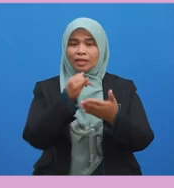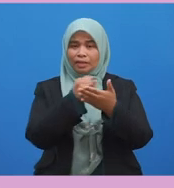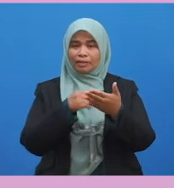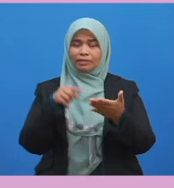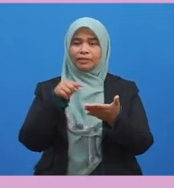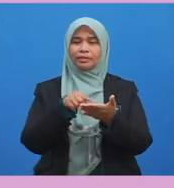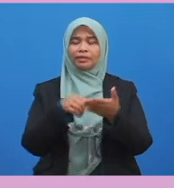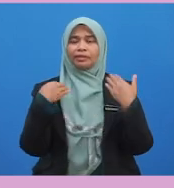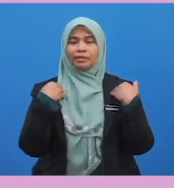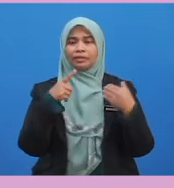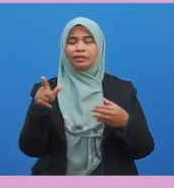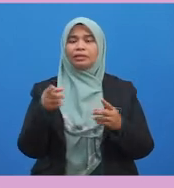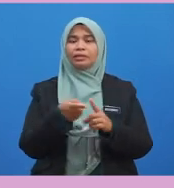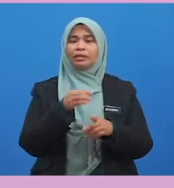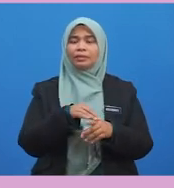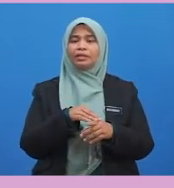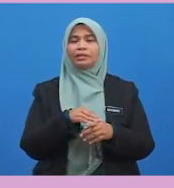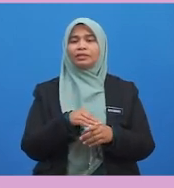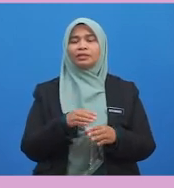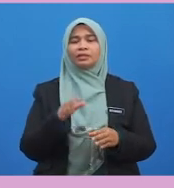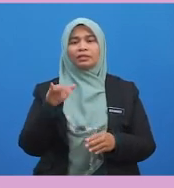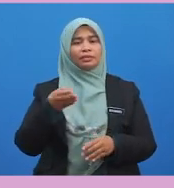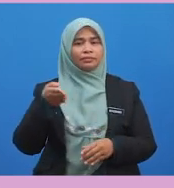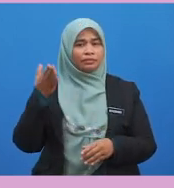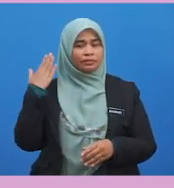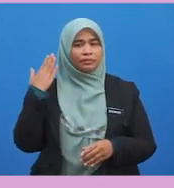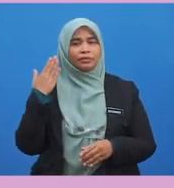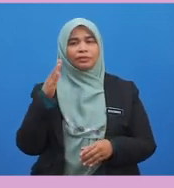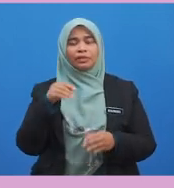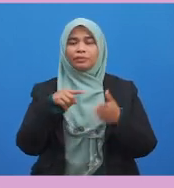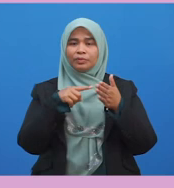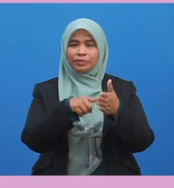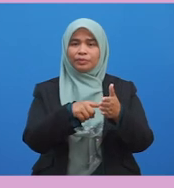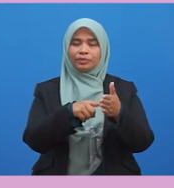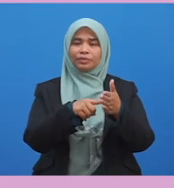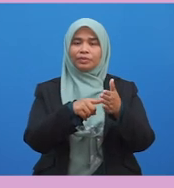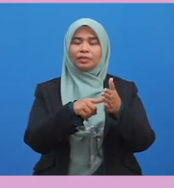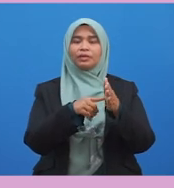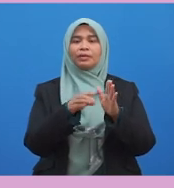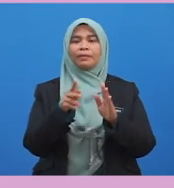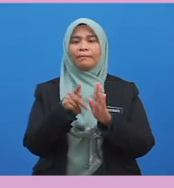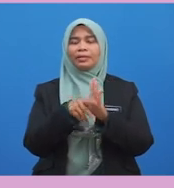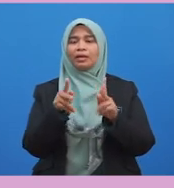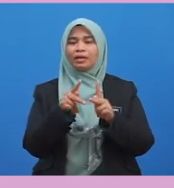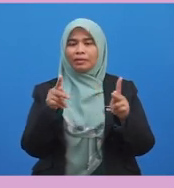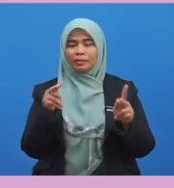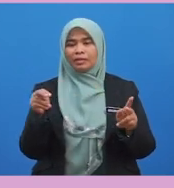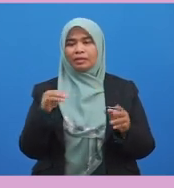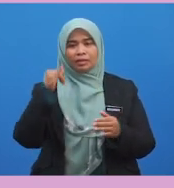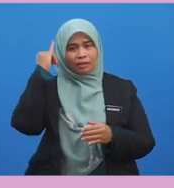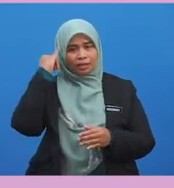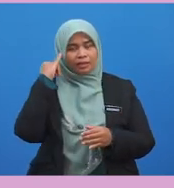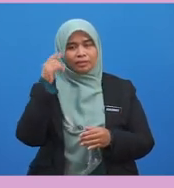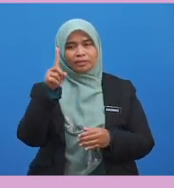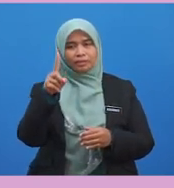Lakaran ini adalah daripada episod yang lepas yang menunjukkan perkembangan idea pertama.